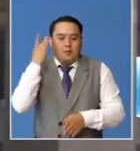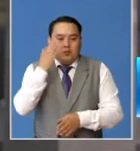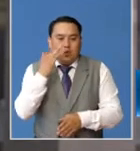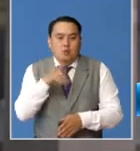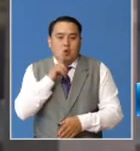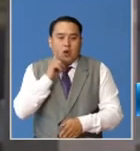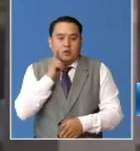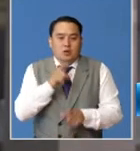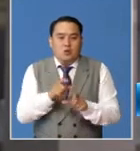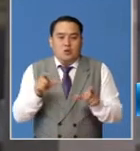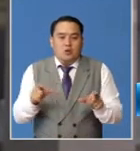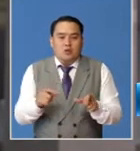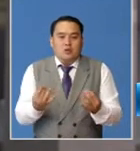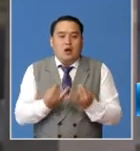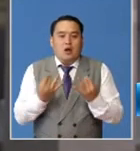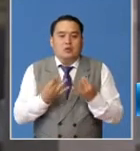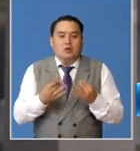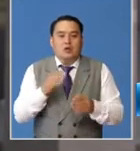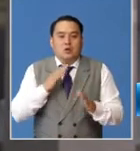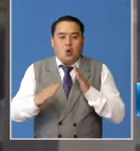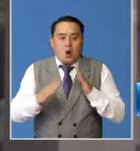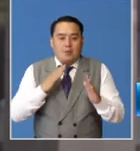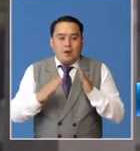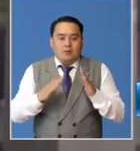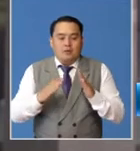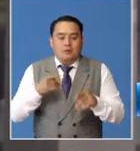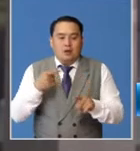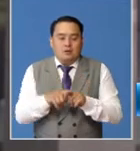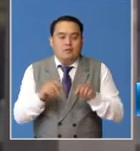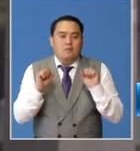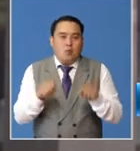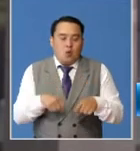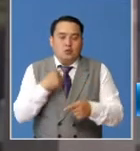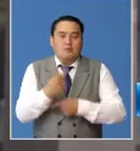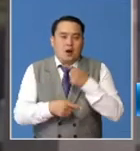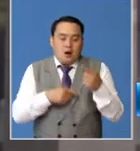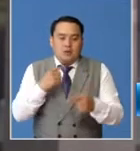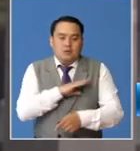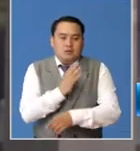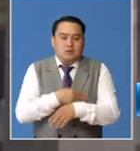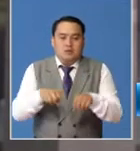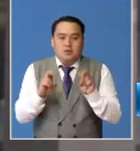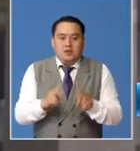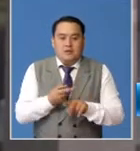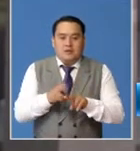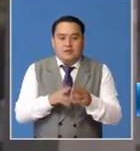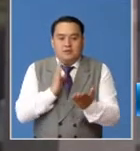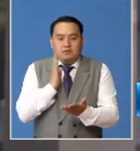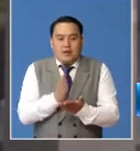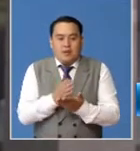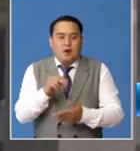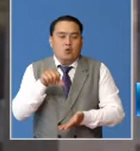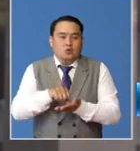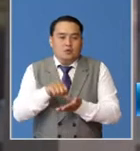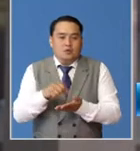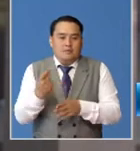многих молодых людей, которые заинтересованы в робототехнике. В дальнейшем можно взрастить не одно поколение сильных специалистов в этой сфере. Мы участвуем